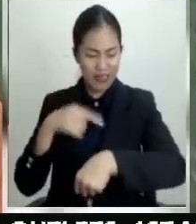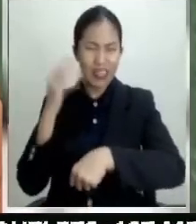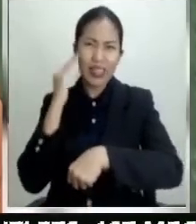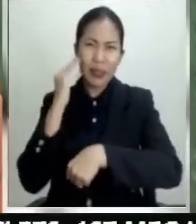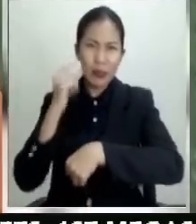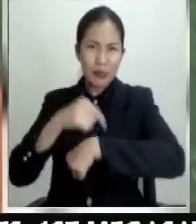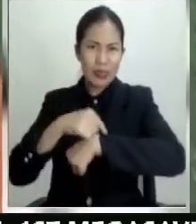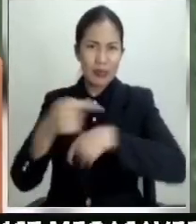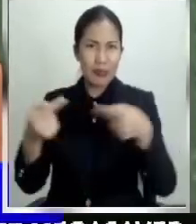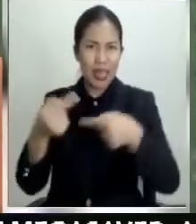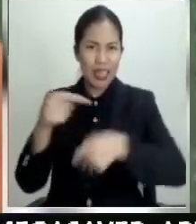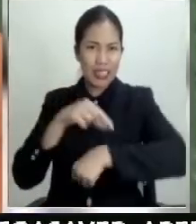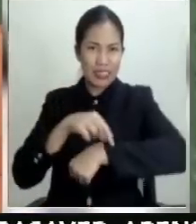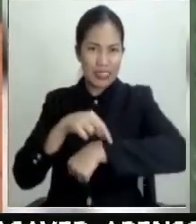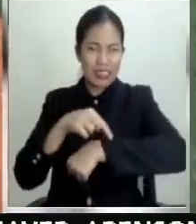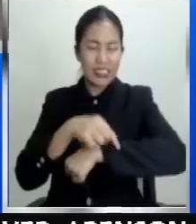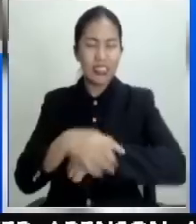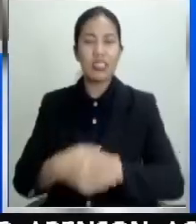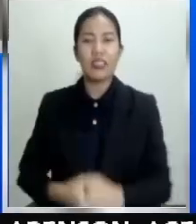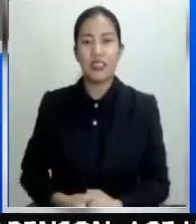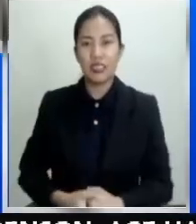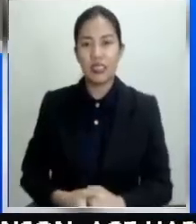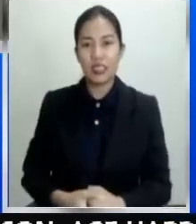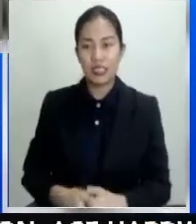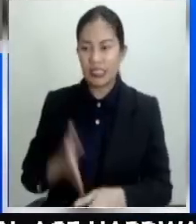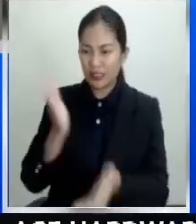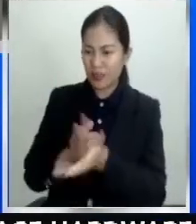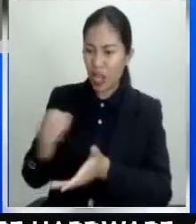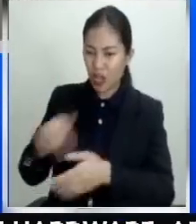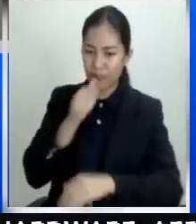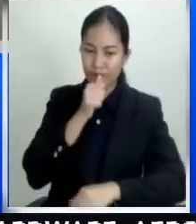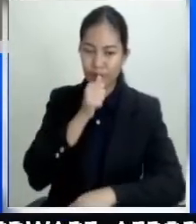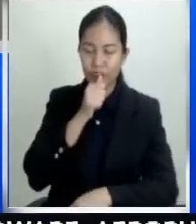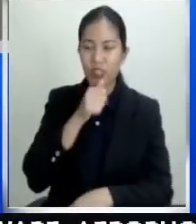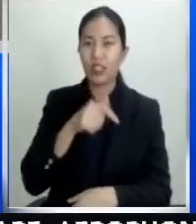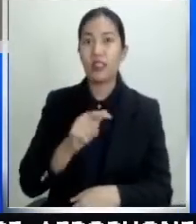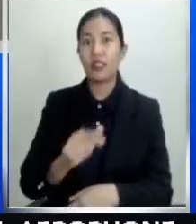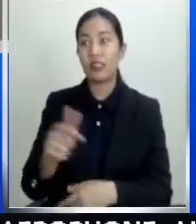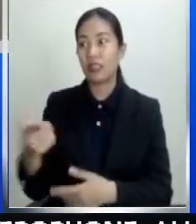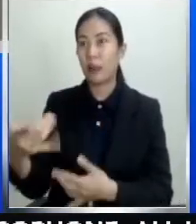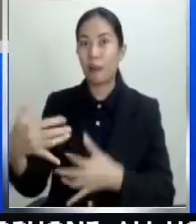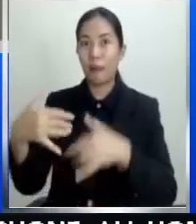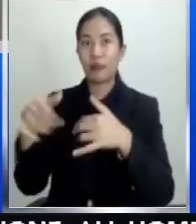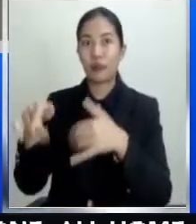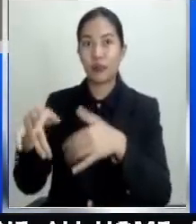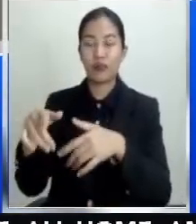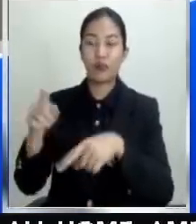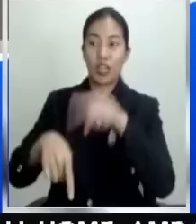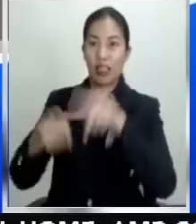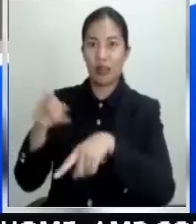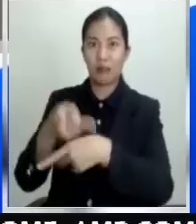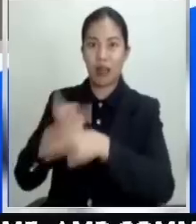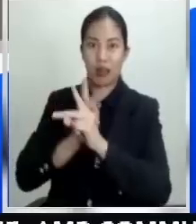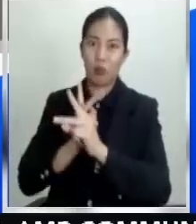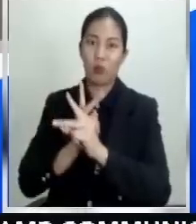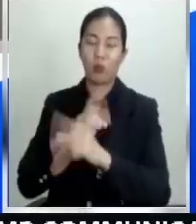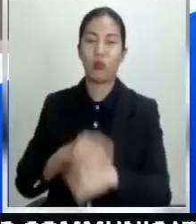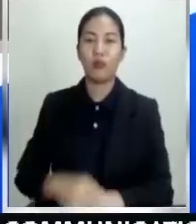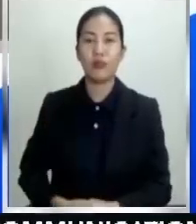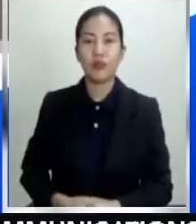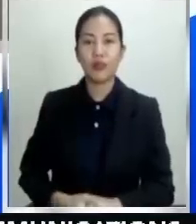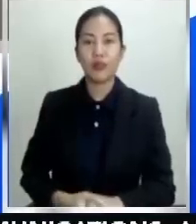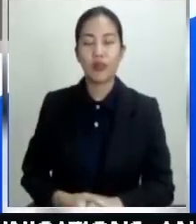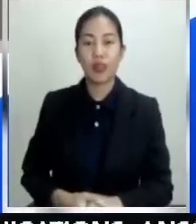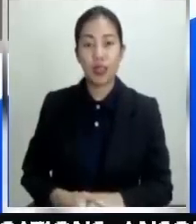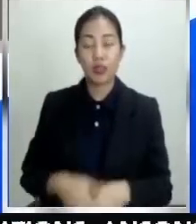ko yung lato-lato. Lamang ihiram naman sila sa kalaro nila, kaya hindi ko rin mapipigilan. Ang isa sa mga public safety officer sa paaralan, panay nga raw